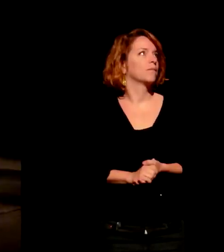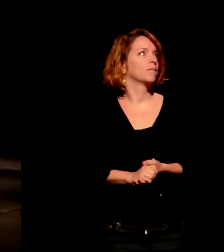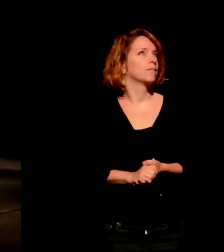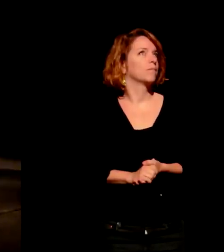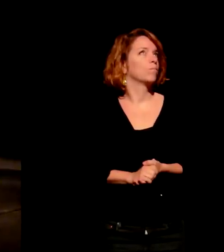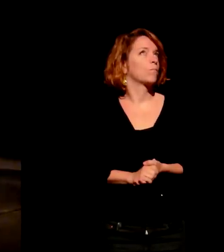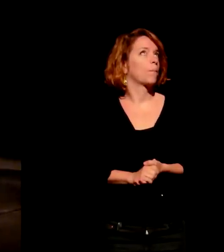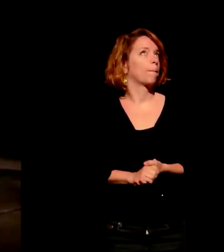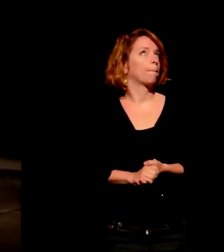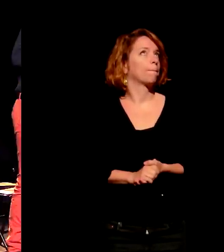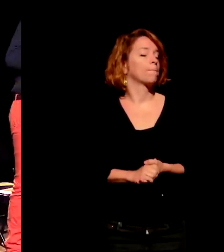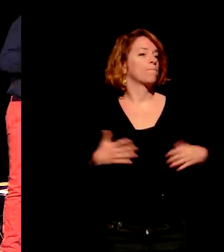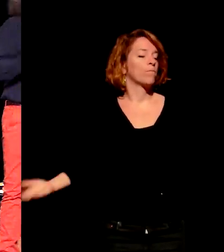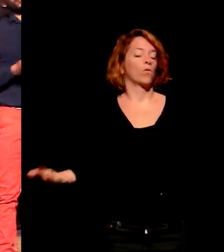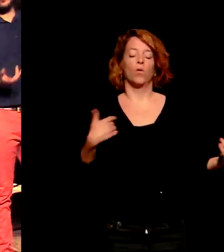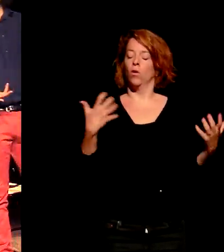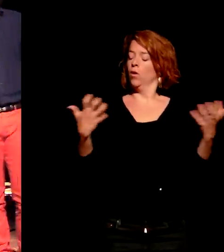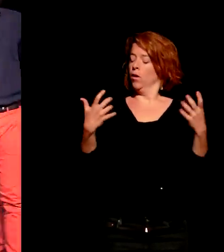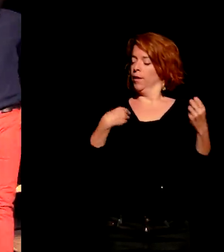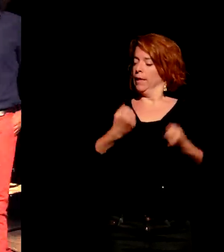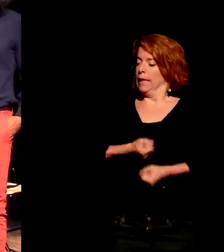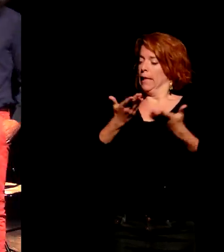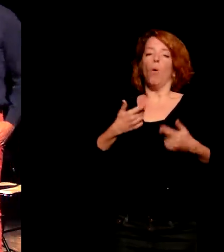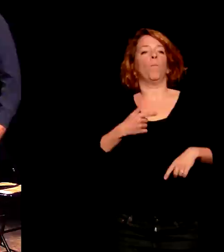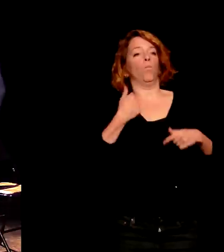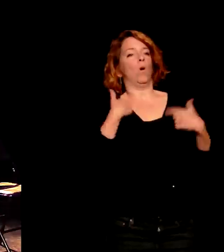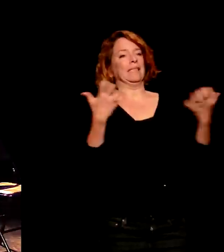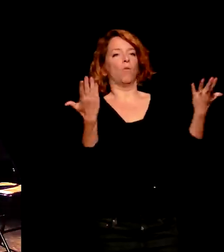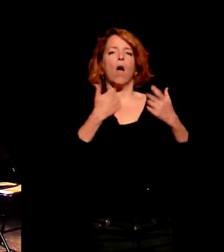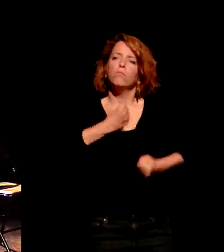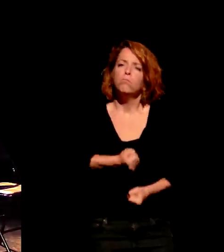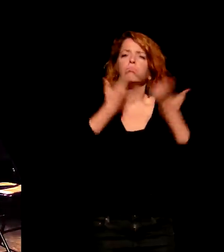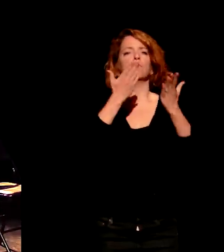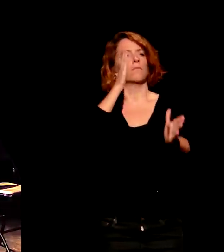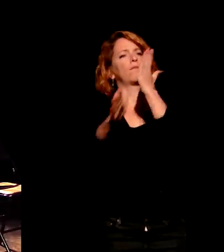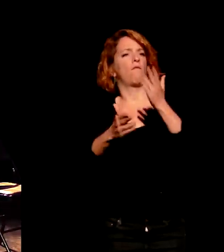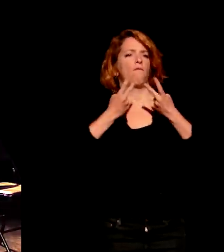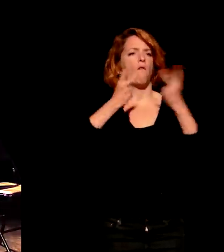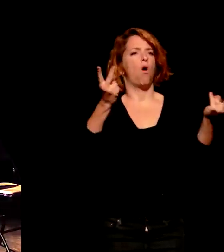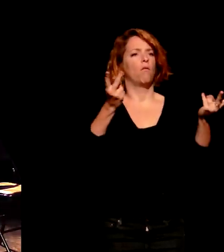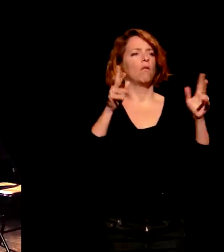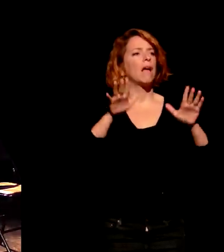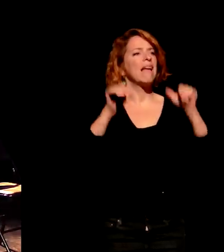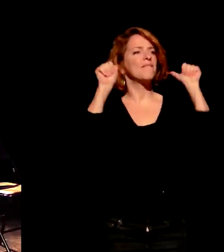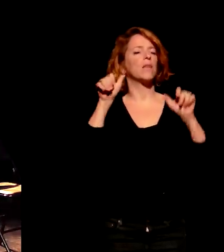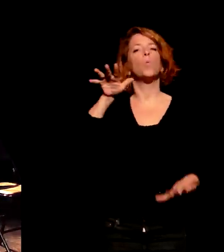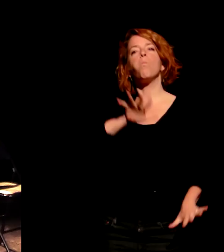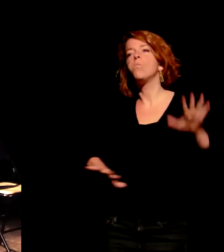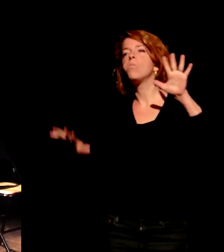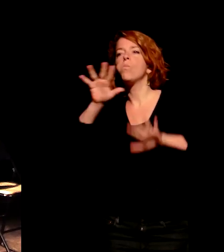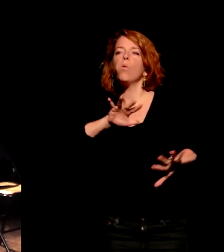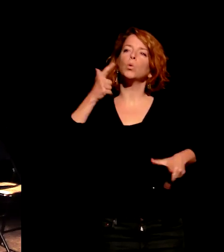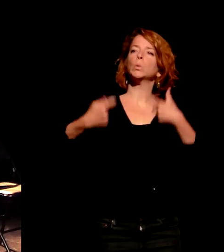Qu'est-ce que je voulais dire? Je vais essayer de ne pas faire dans le consensuel. Je vais essayer de faire en sorte qu'on ne fasse pas juste un